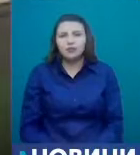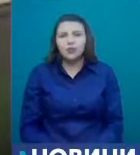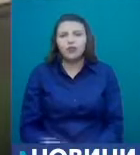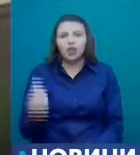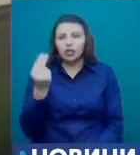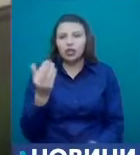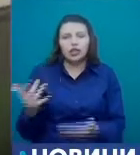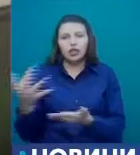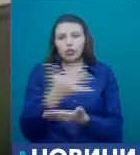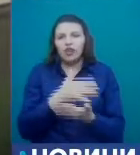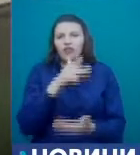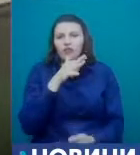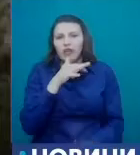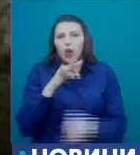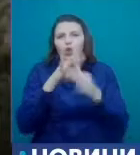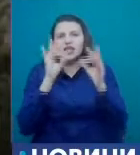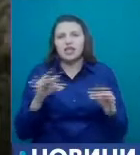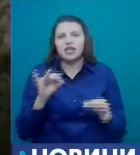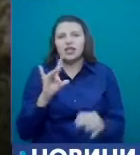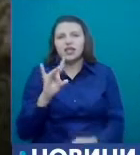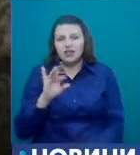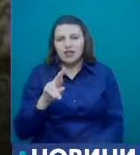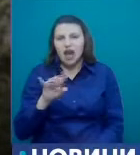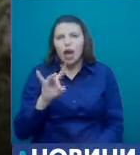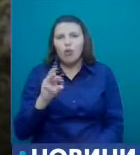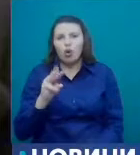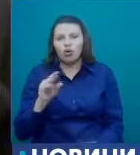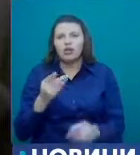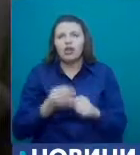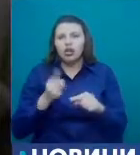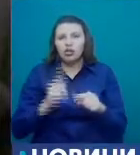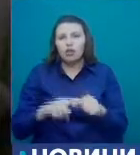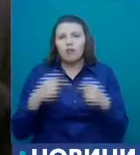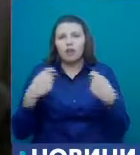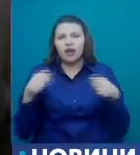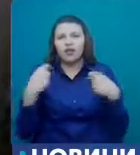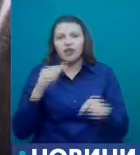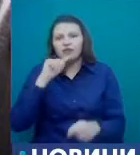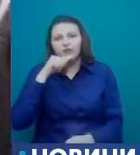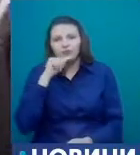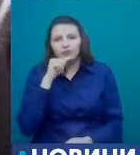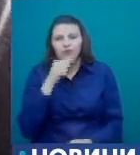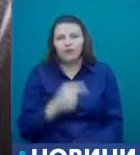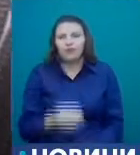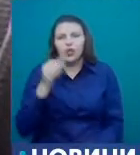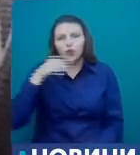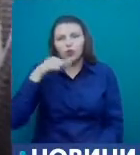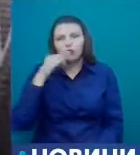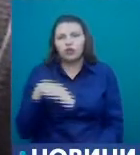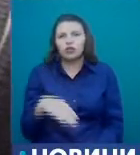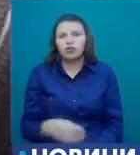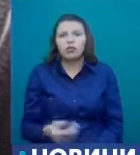час осіннього ярмарку, на якому школярі продавали солодощі, говорить директорка школи Галина Титаренко. Ми провели дари